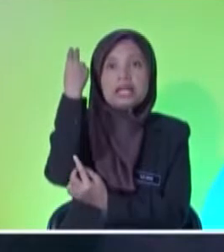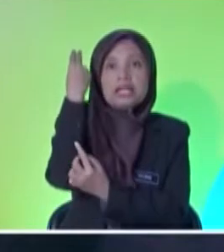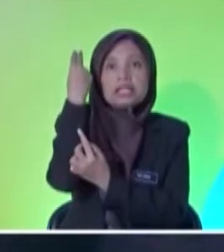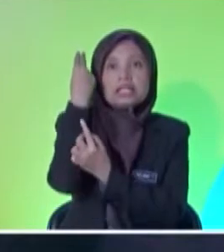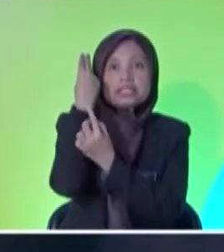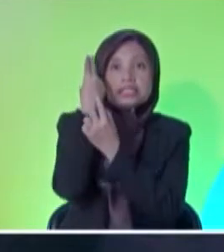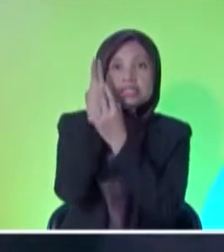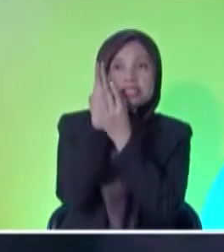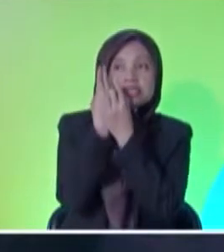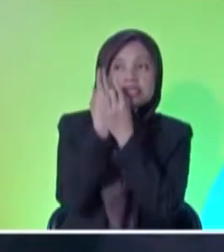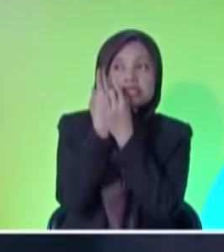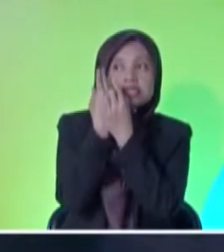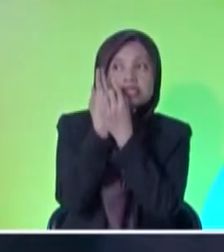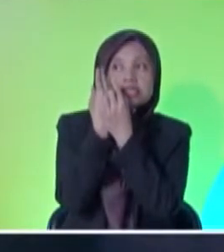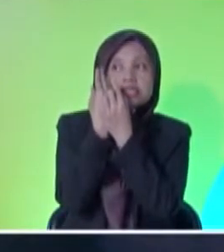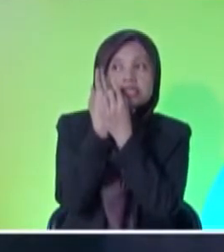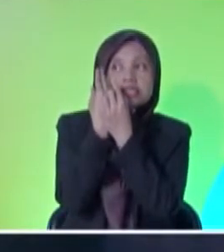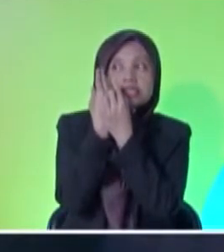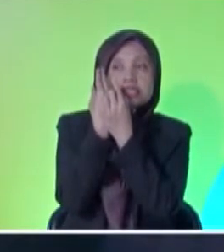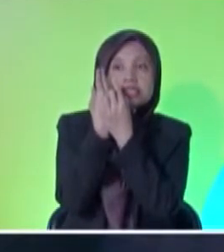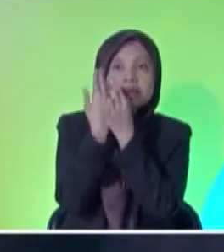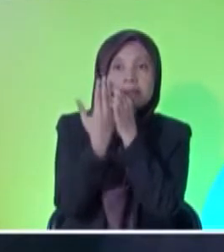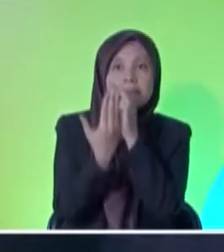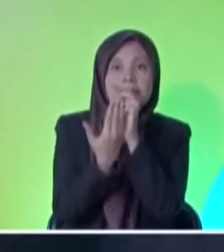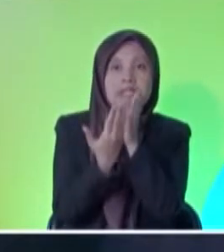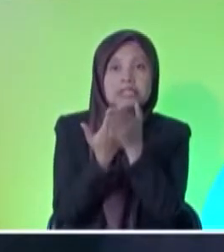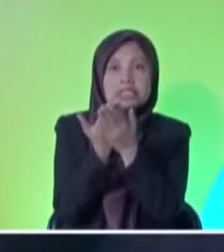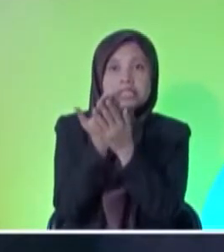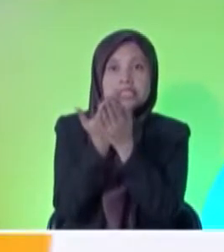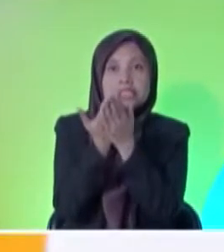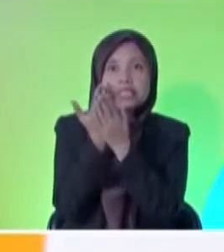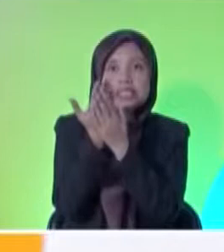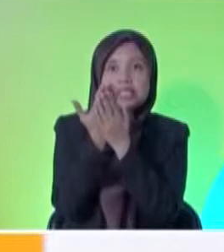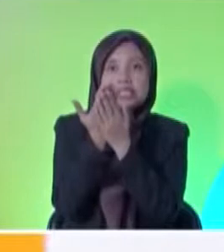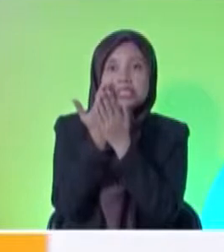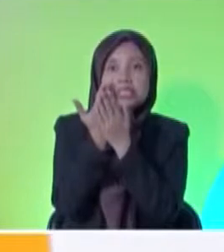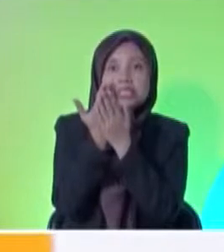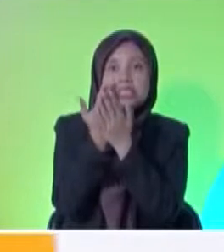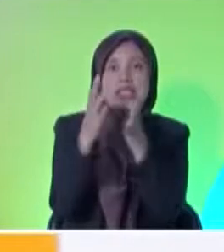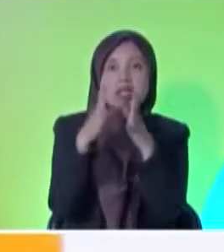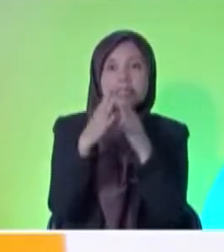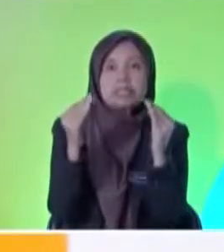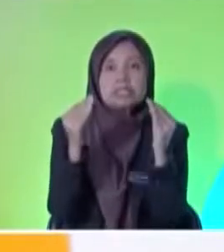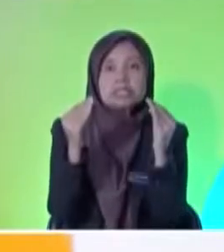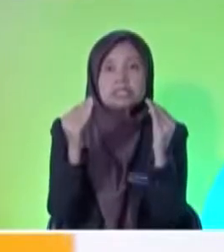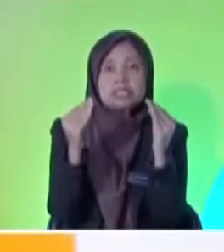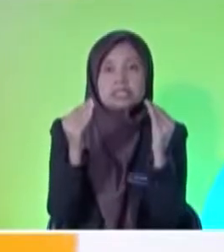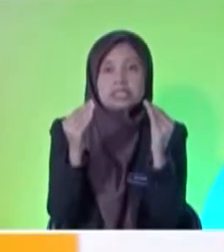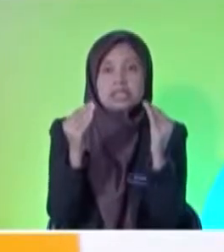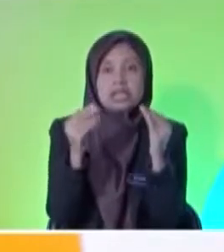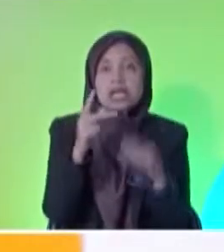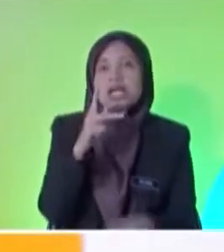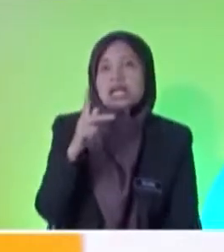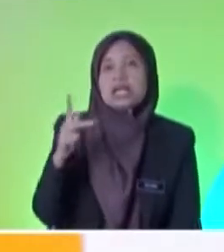sampai ke sana Jangan sentuh sini Jangan sentuh sini oke selesai sebelah sebelah morning karena